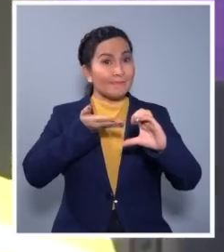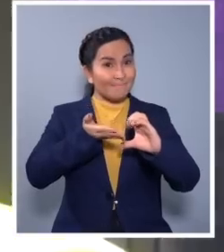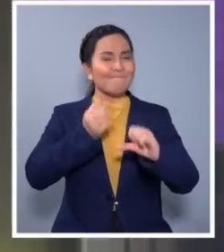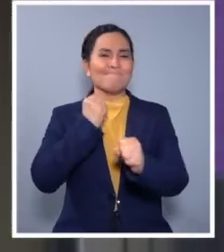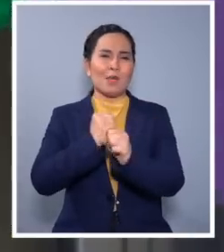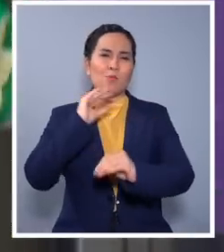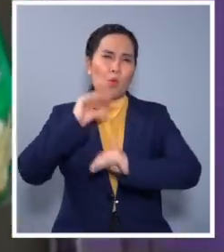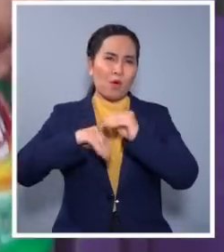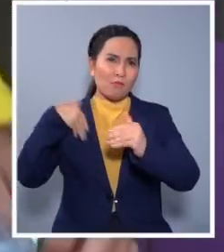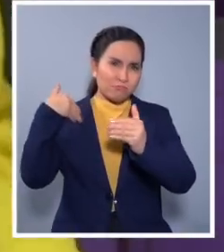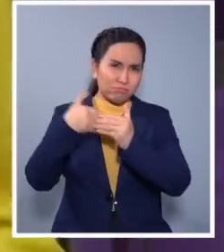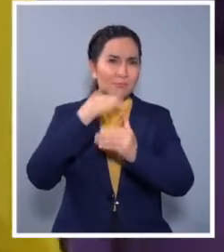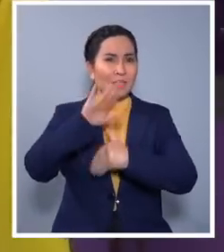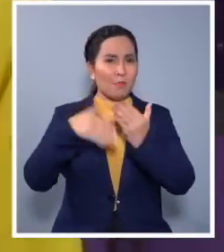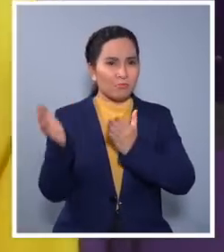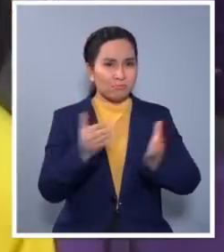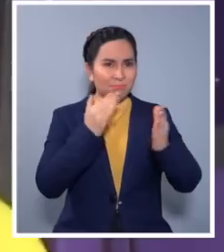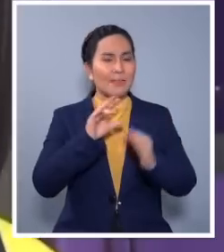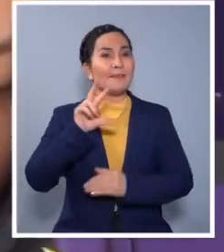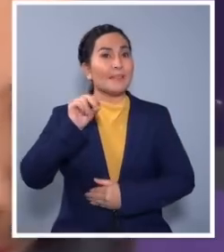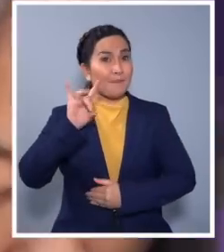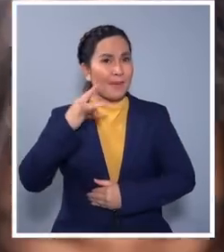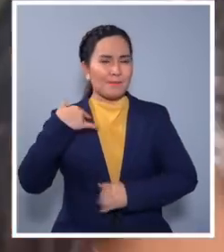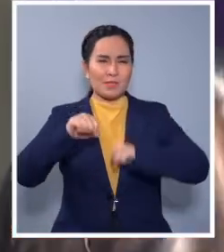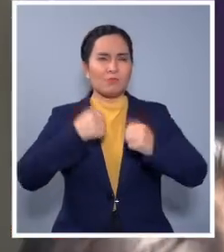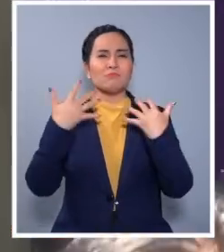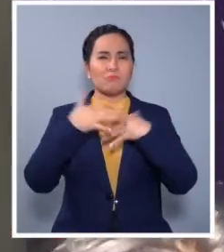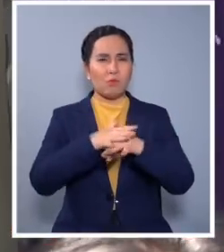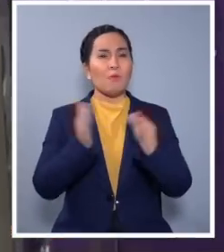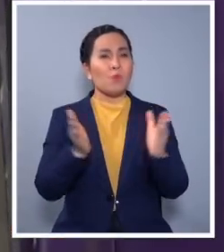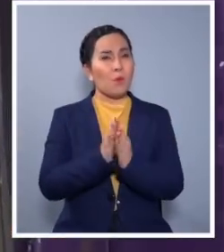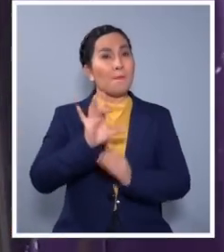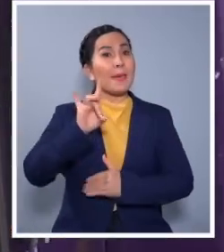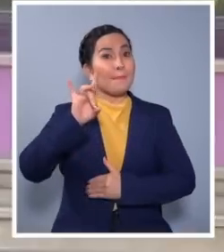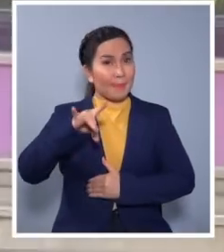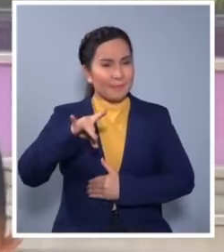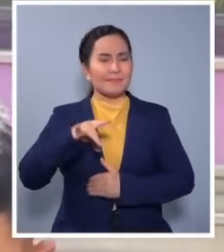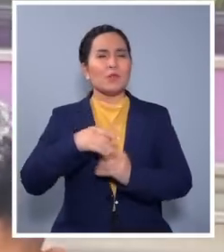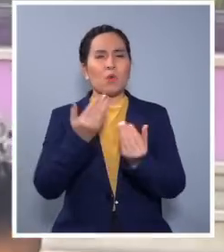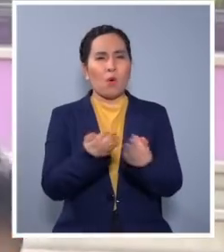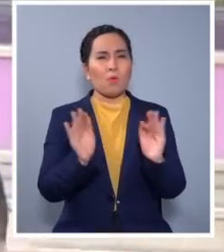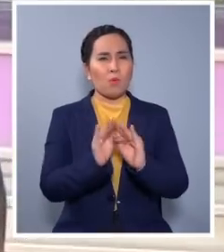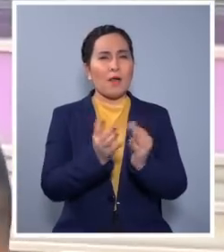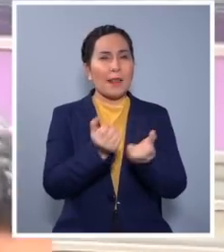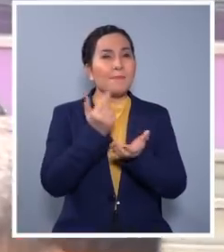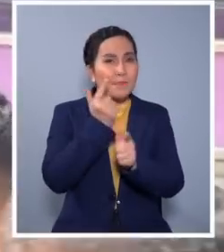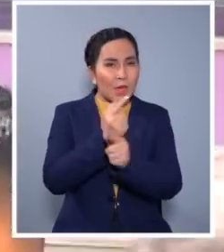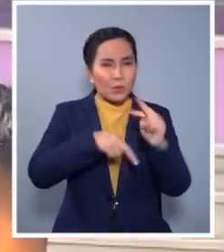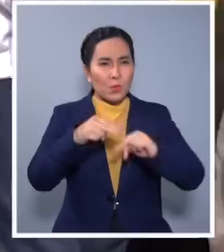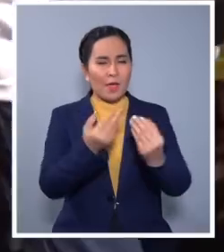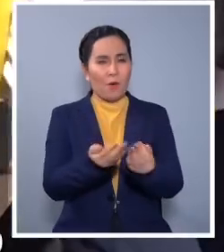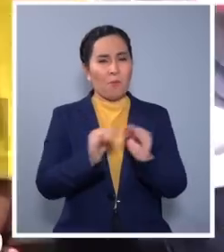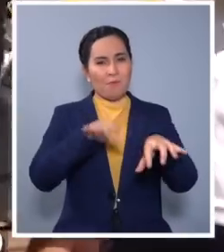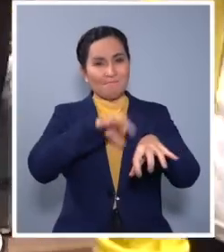ำเนินโครงการไปแล้ว38รุ่นมีเยาวชนเข้าร่วมจำนวนกว่า 8,000 คนครอบครัวอุปถัมภ์เกือบ 4,000 ครอบ